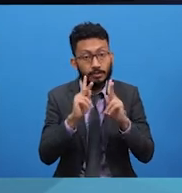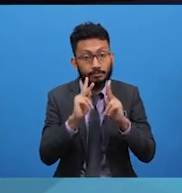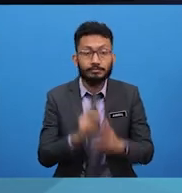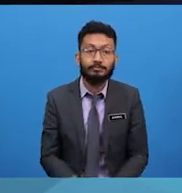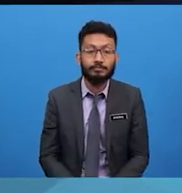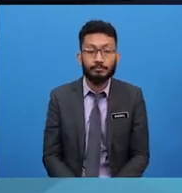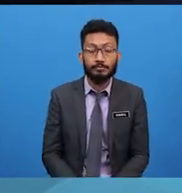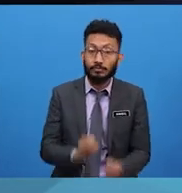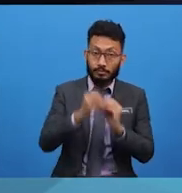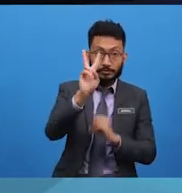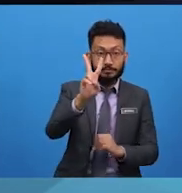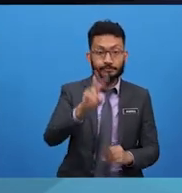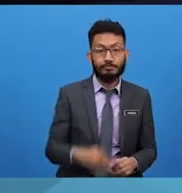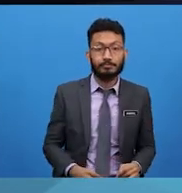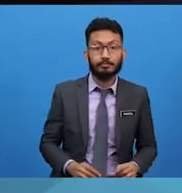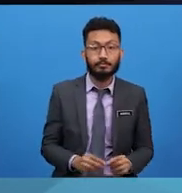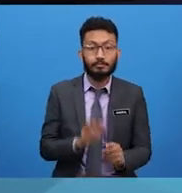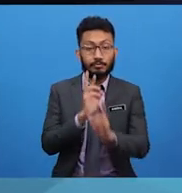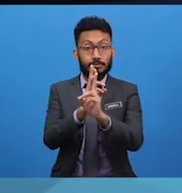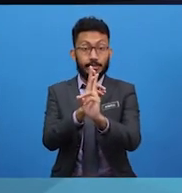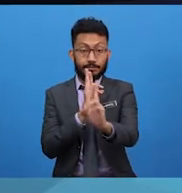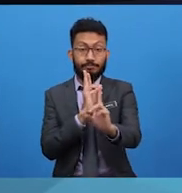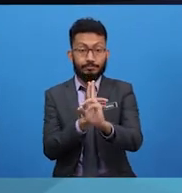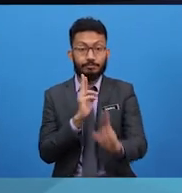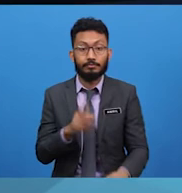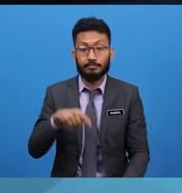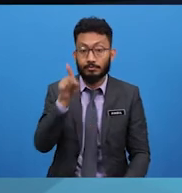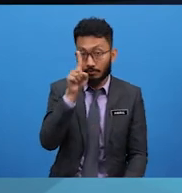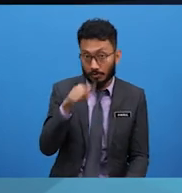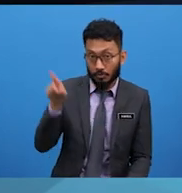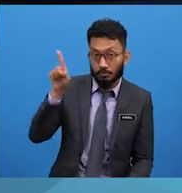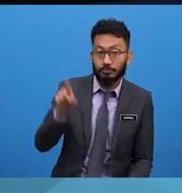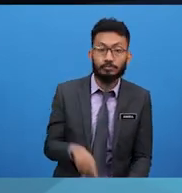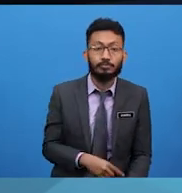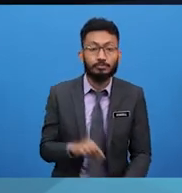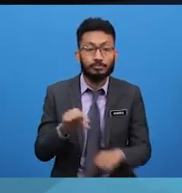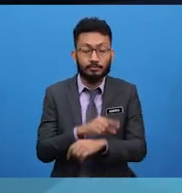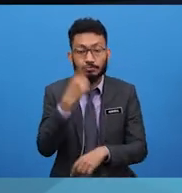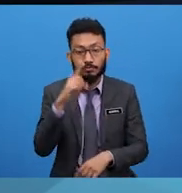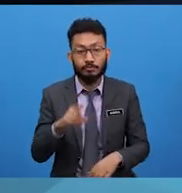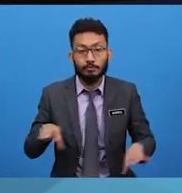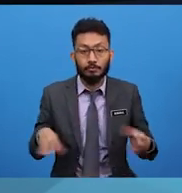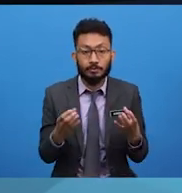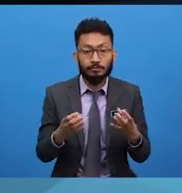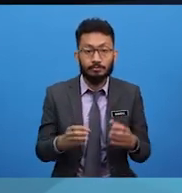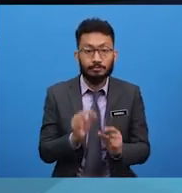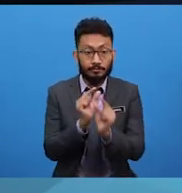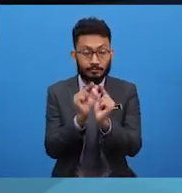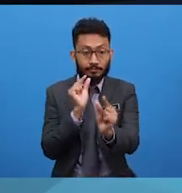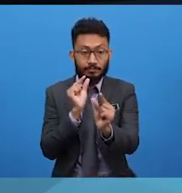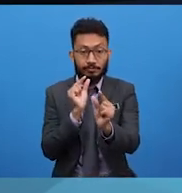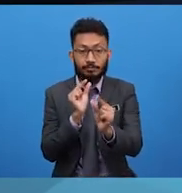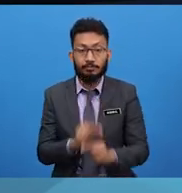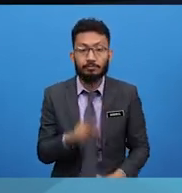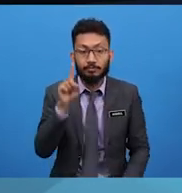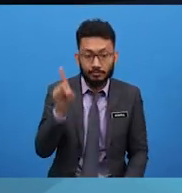Kedua, pembaris melengkung. Pembaris ini digunakan untuk membuat garisan melengkung